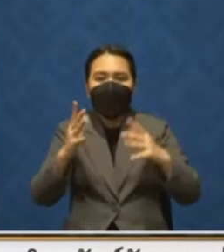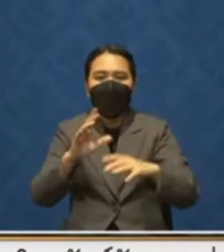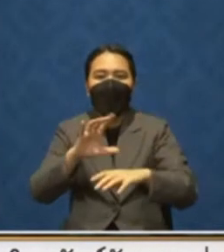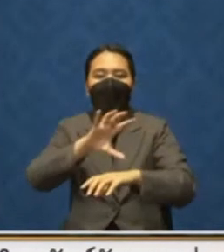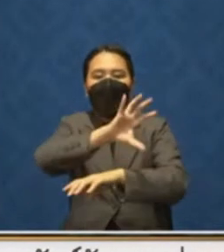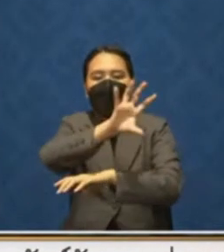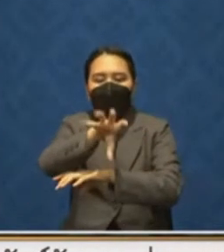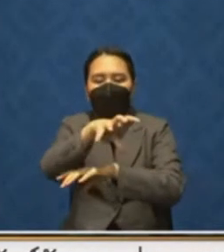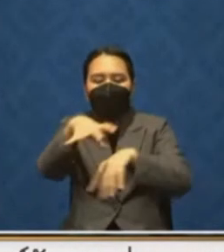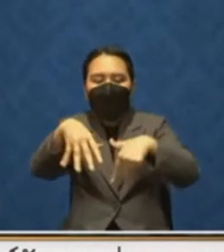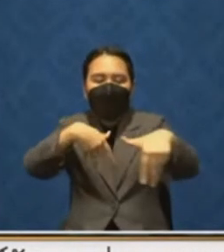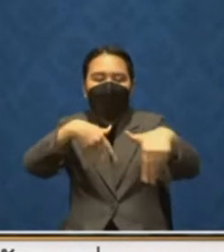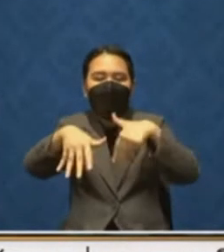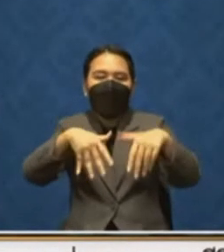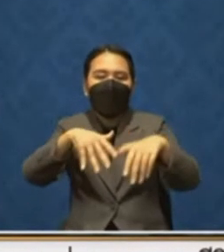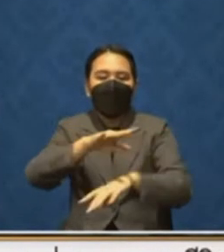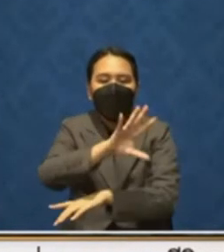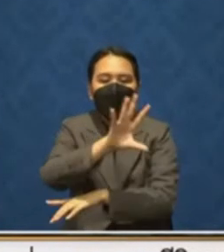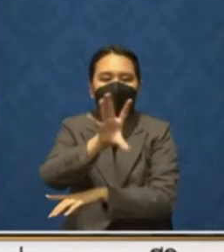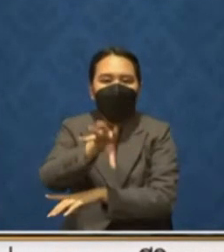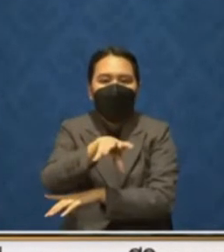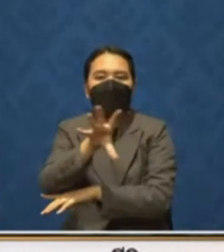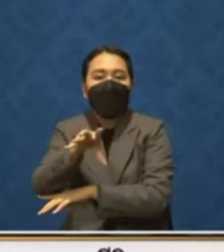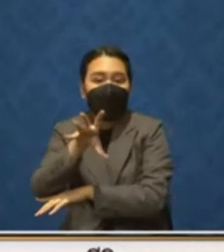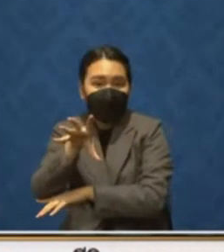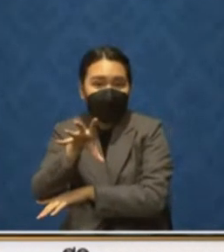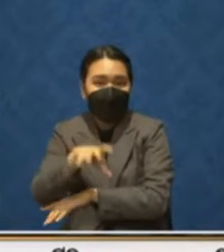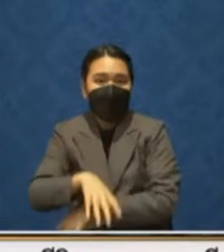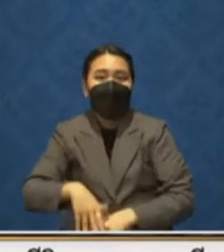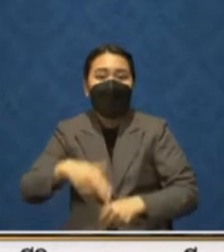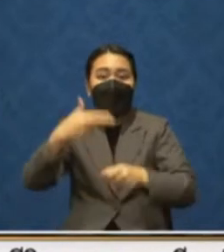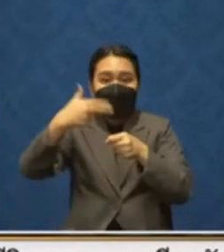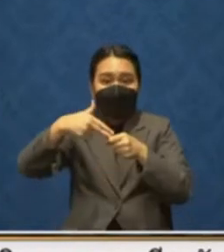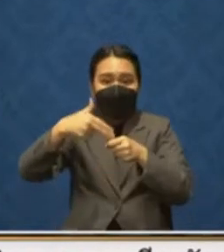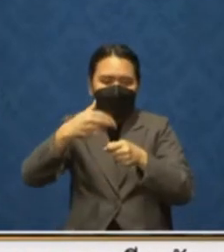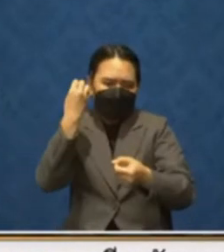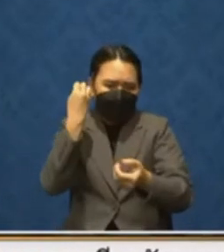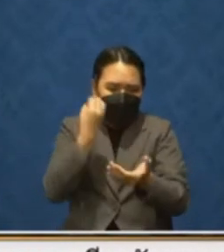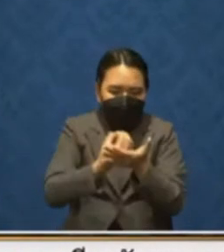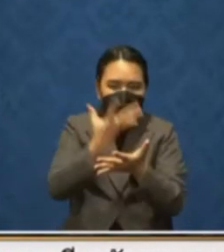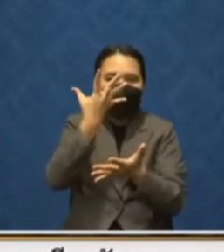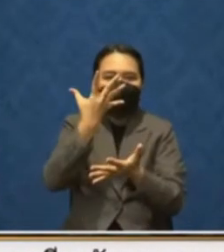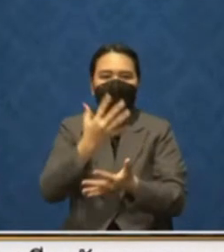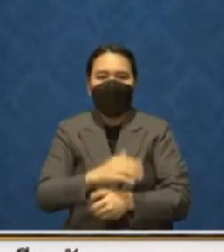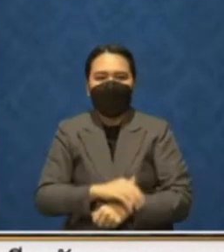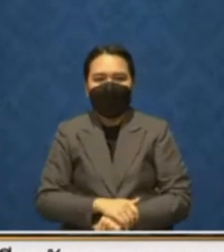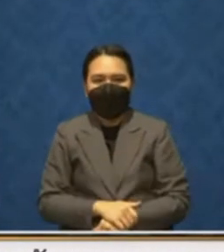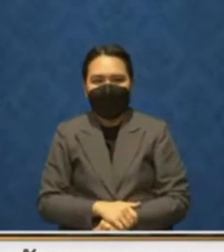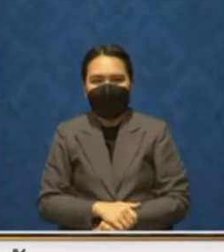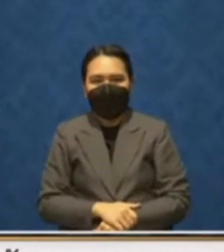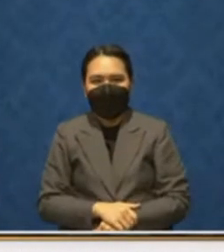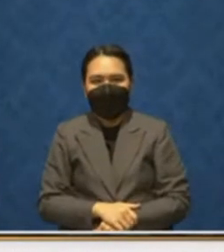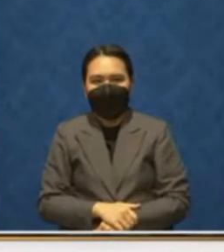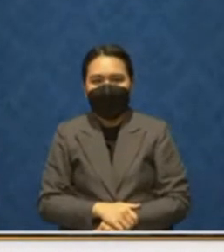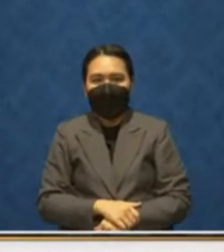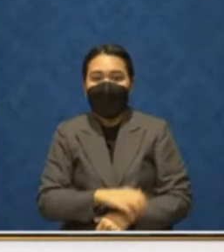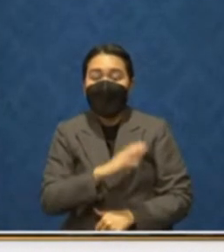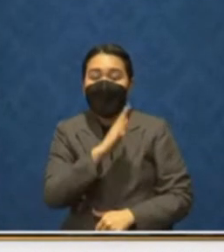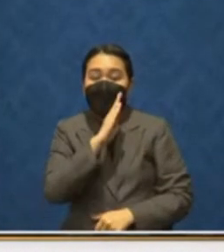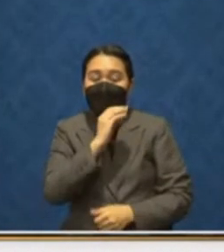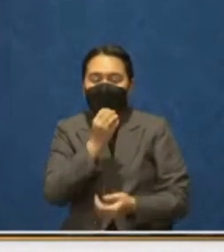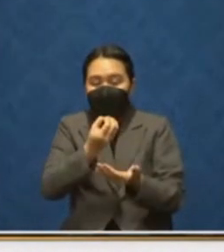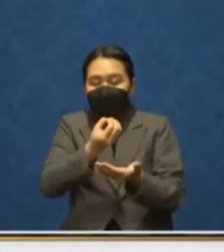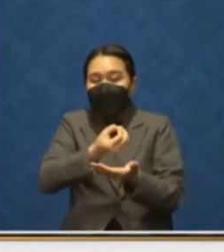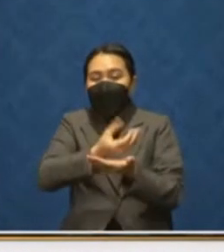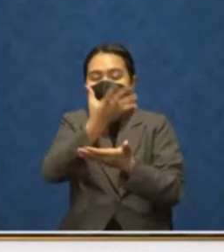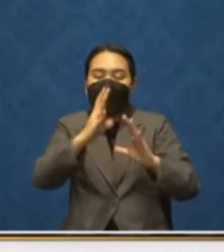ประชาชนไปวันๆค่าน้ำมันมันก็แพงขึ้นแพงขึ้นครับโอ้โหเวลาขึ้นจริงๆเงียบสนิท